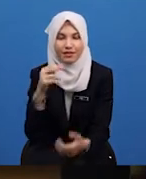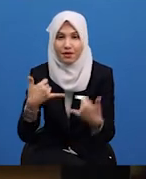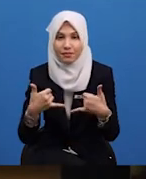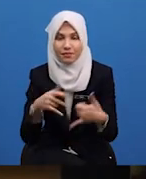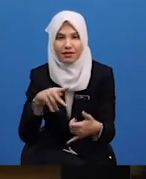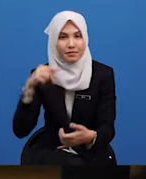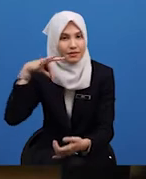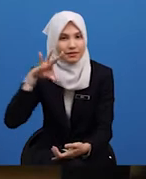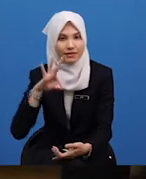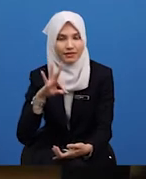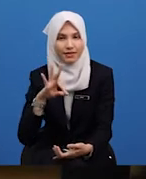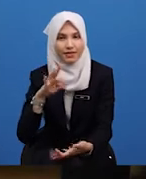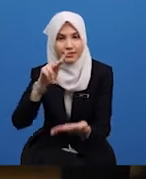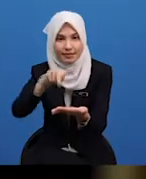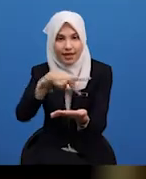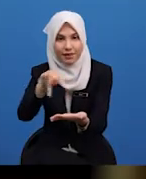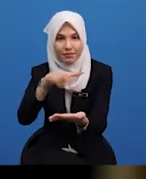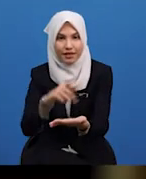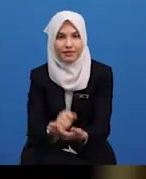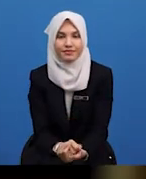petikan rentak zapin ini.